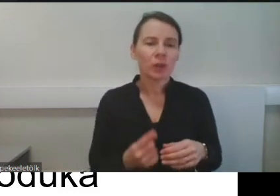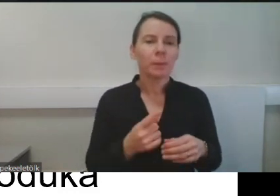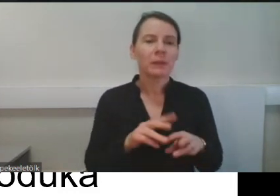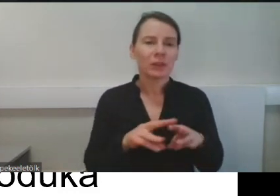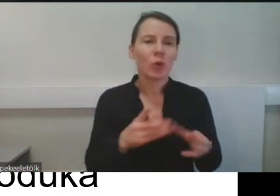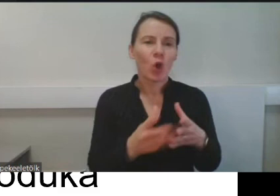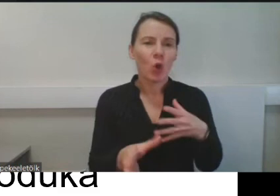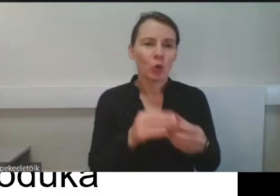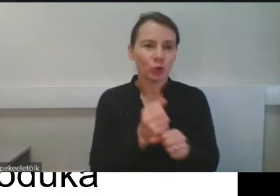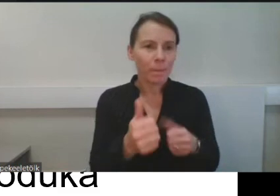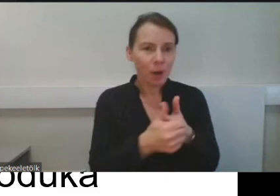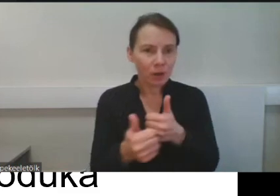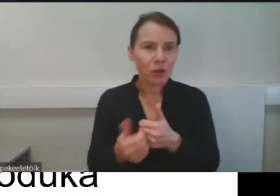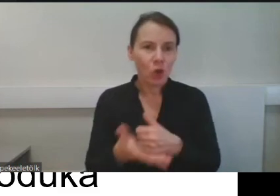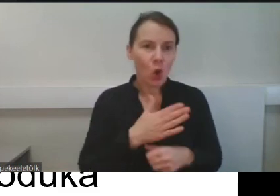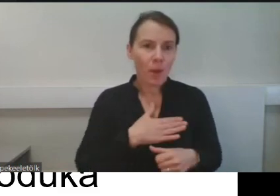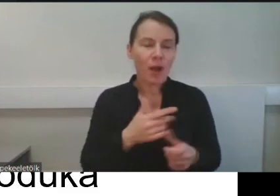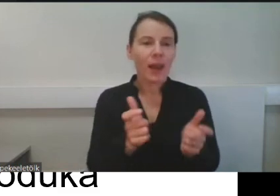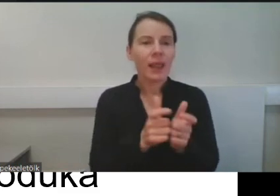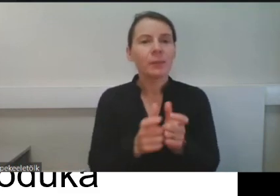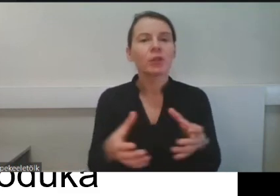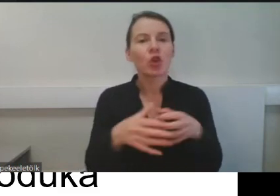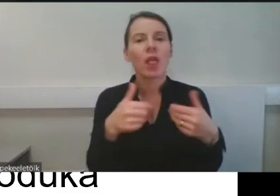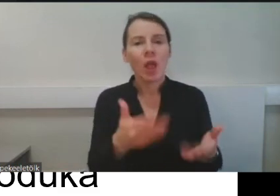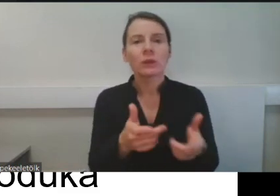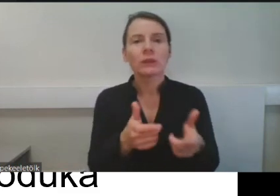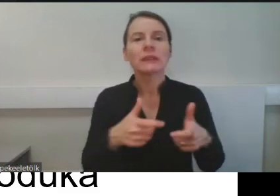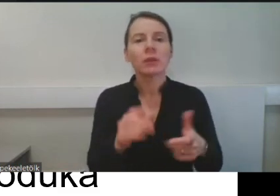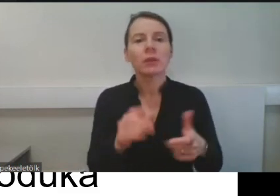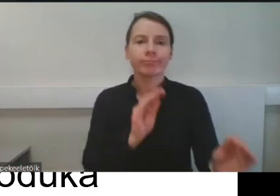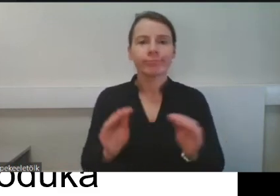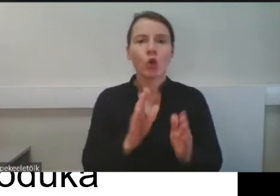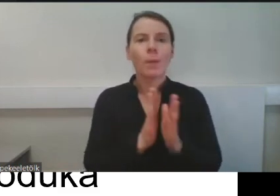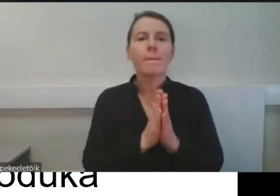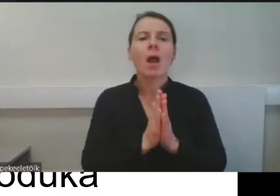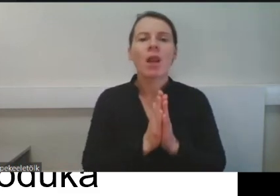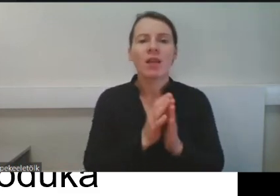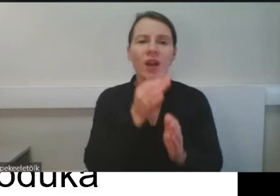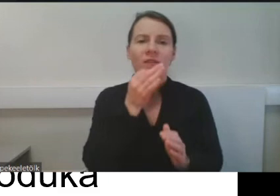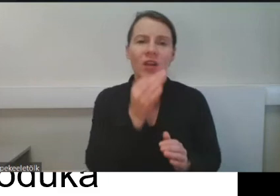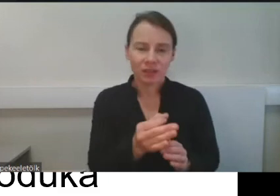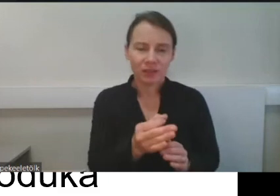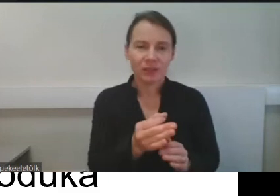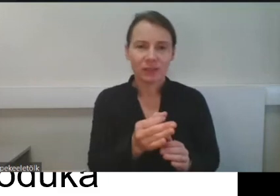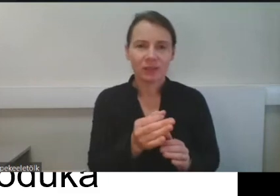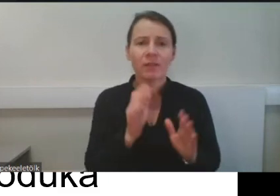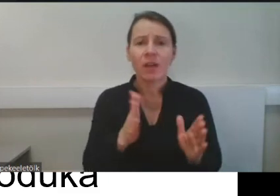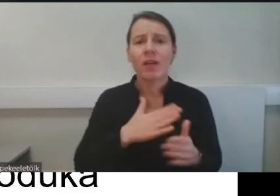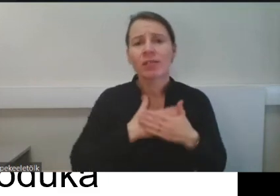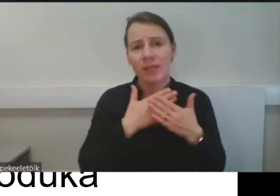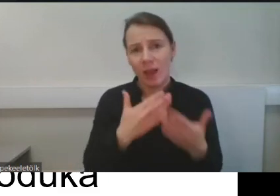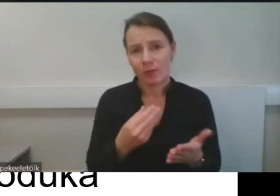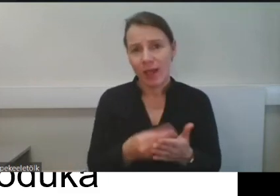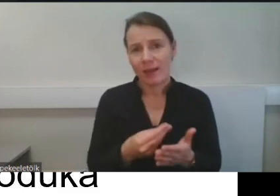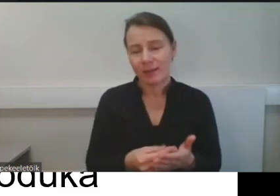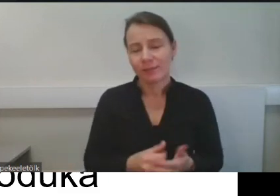enda hinnangul, ja neis samuti 12% kuulub kõrge riskiga ja 20% mõõduka riskiga iseseisva toimetuleku